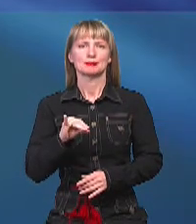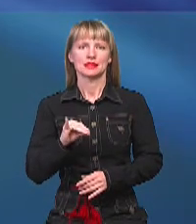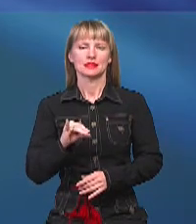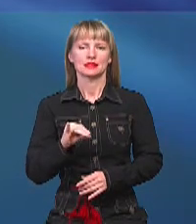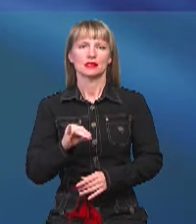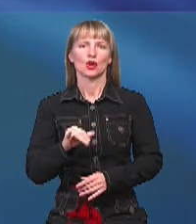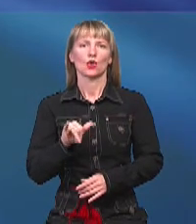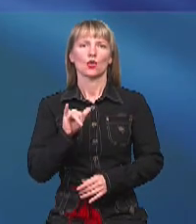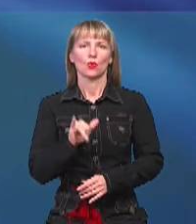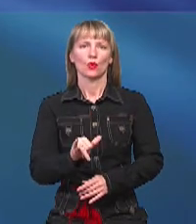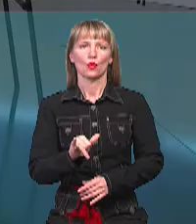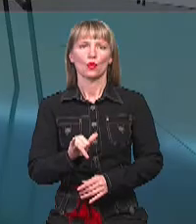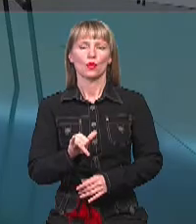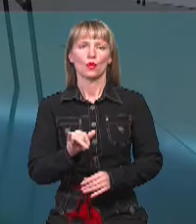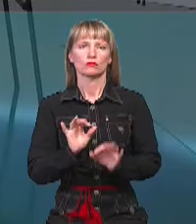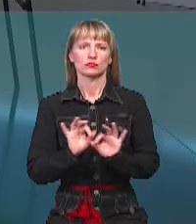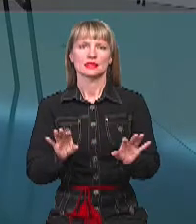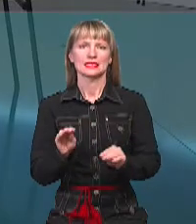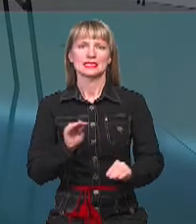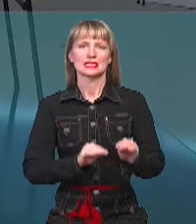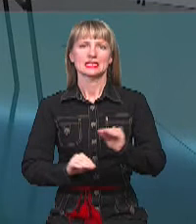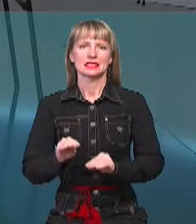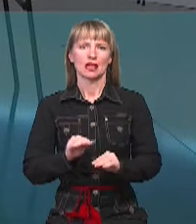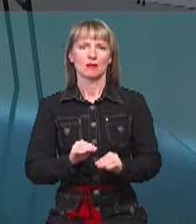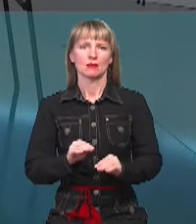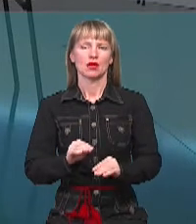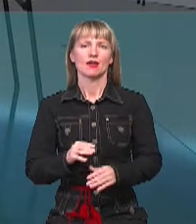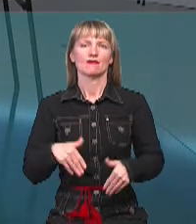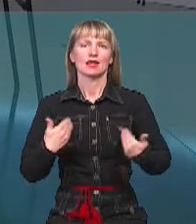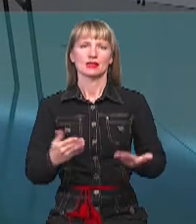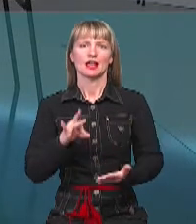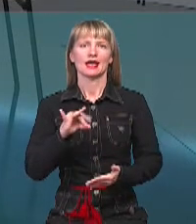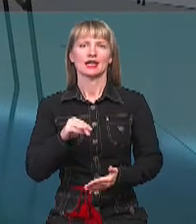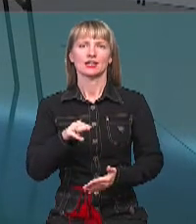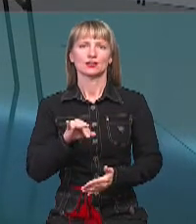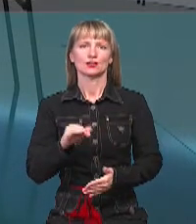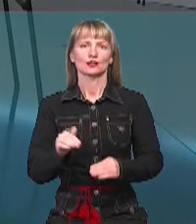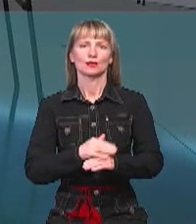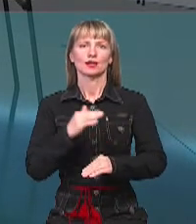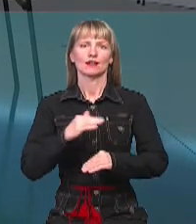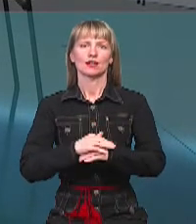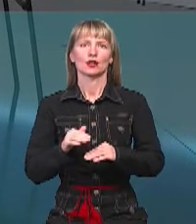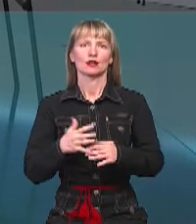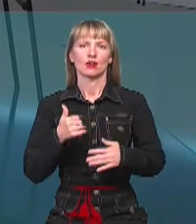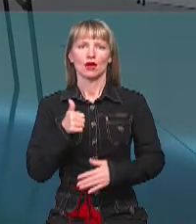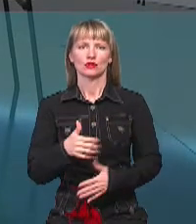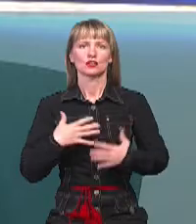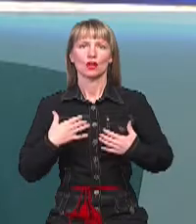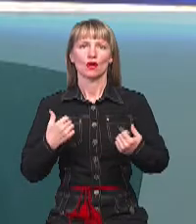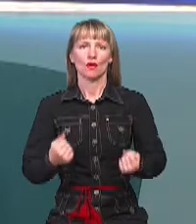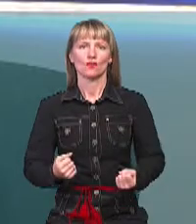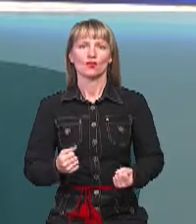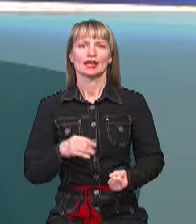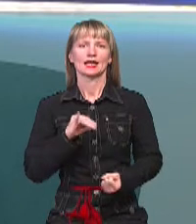інформації у трансформації системи охорони здоров'я. Вітаю, Рито. Добрий вечір. Доброго здоров'я. Ну і,